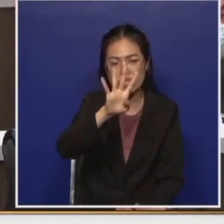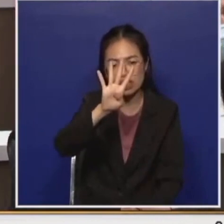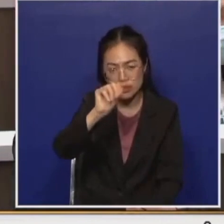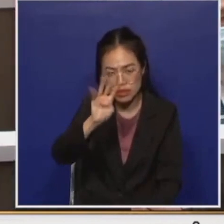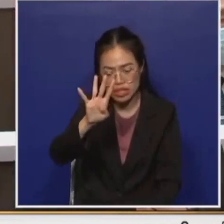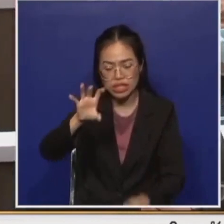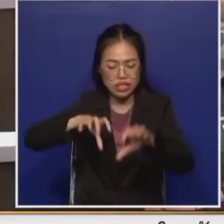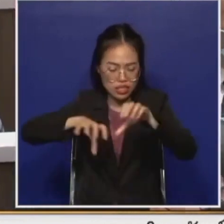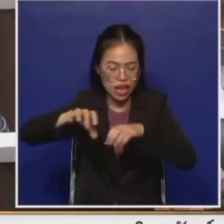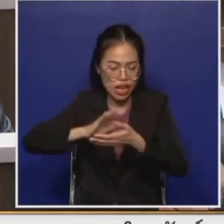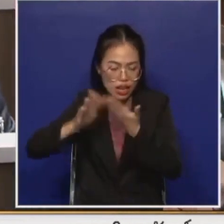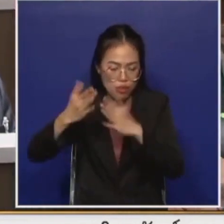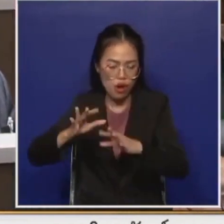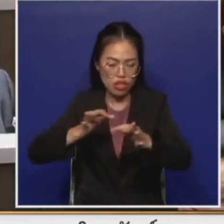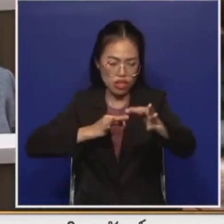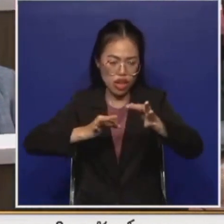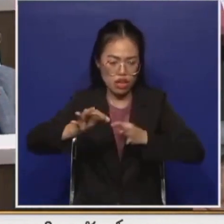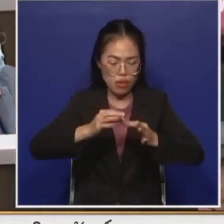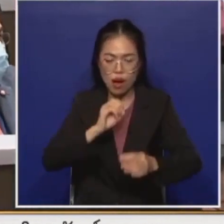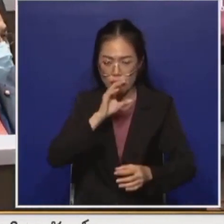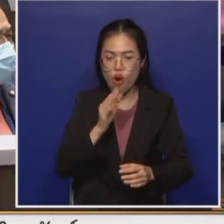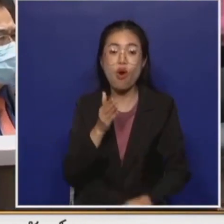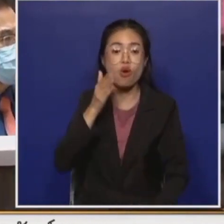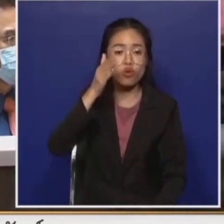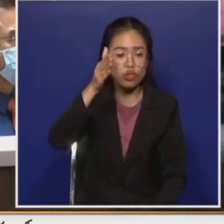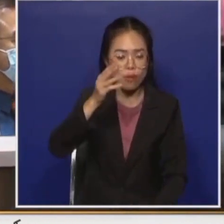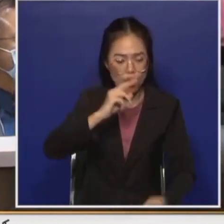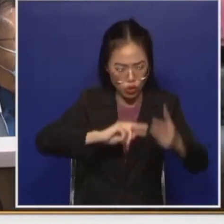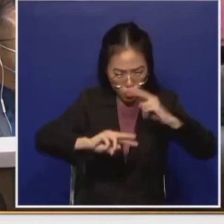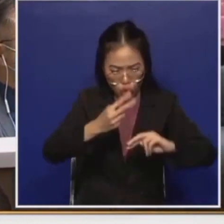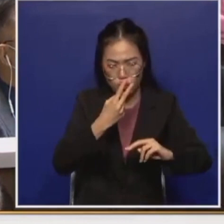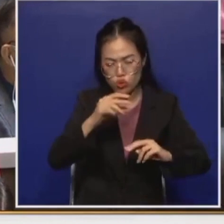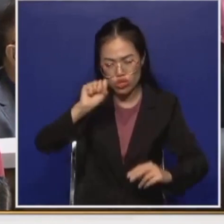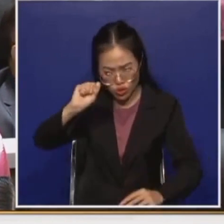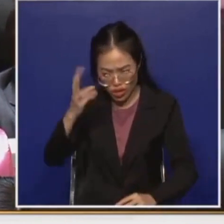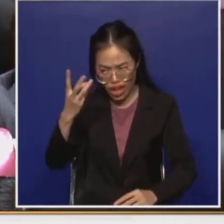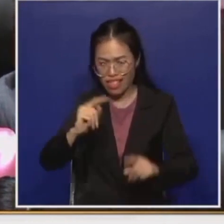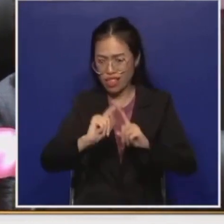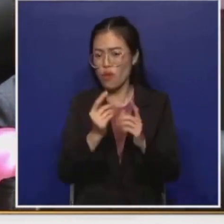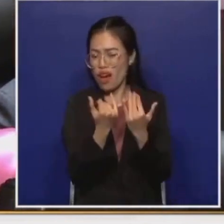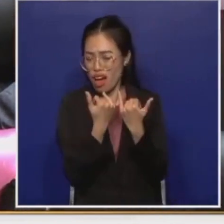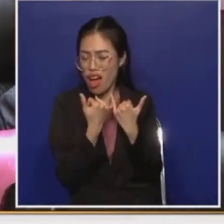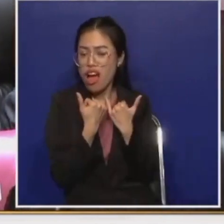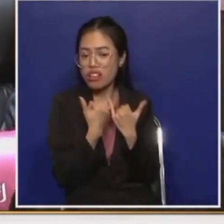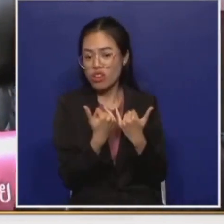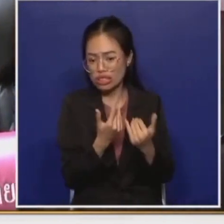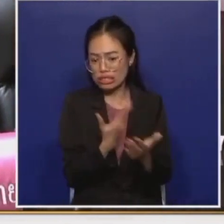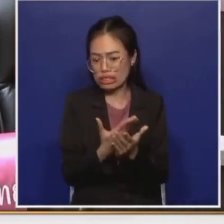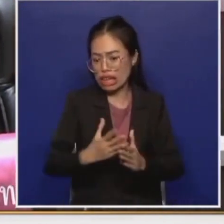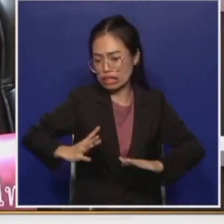ไม่านชี้แ้งแต่พวาต่อไปก็จะพยายามหาจัสวัฐการแต่Proชี้วาประเด็นที่ท่ยึดเงินเข้ไป